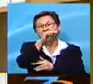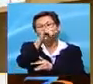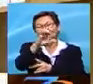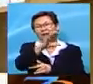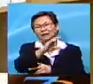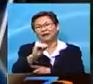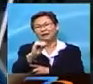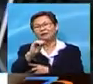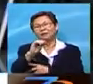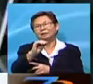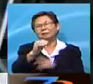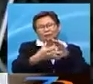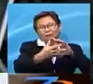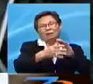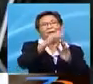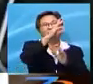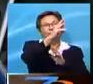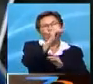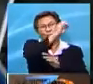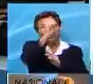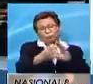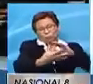40% asli.